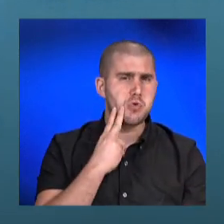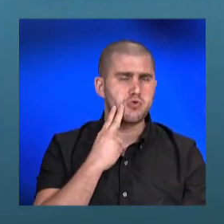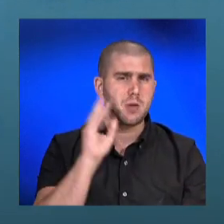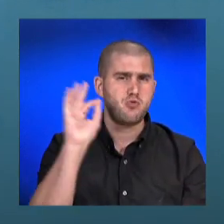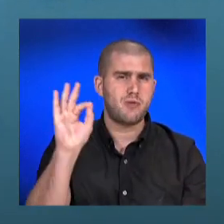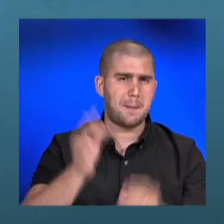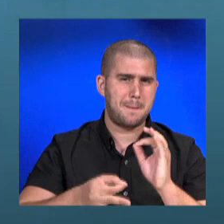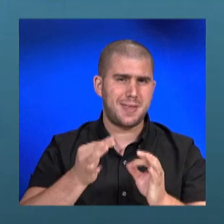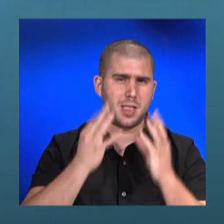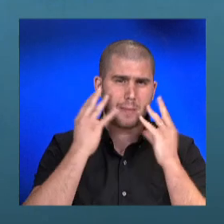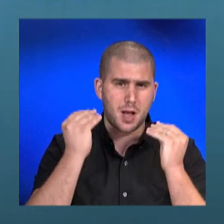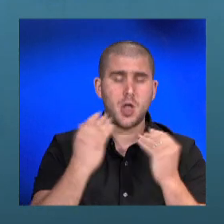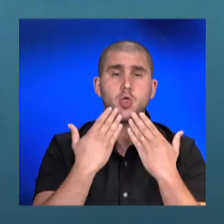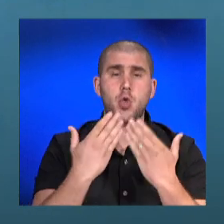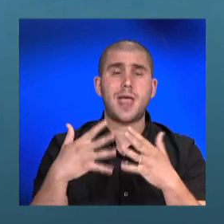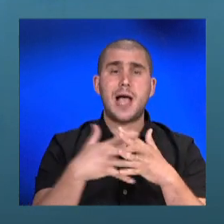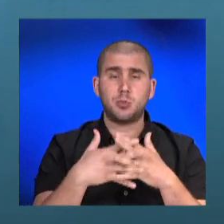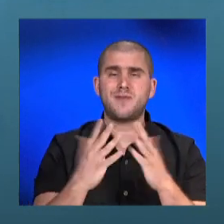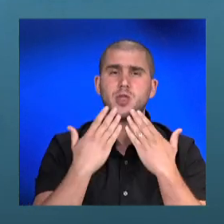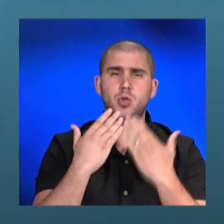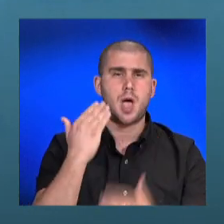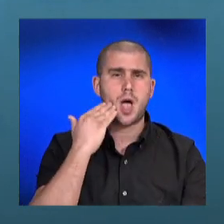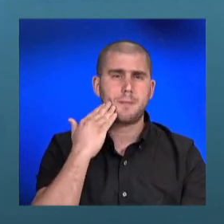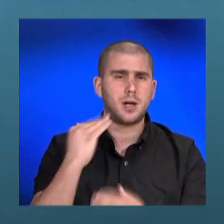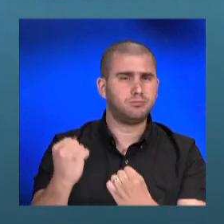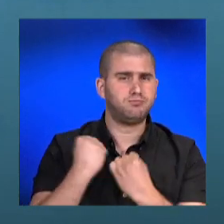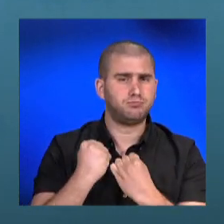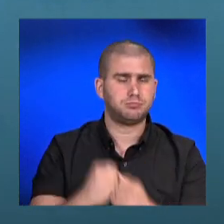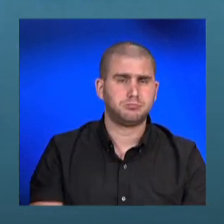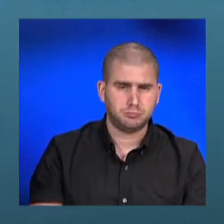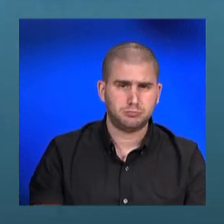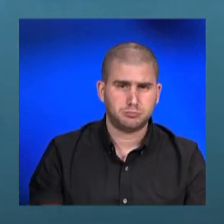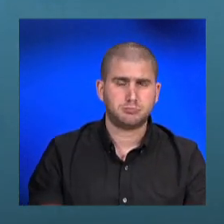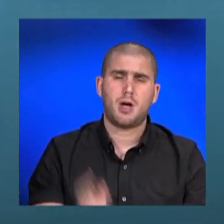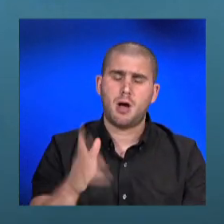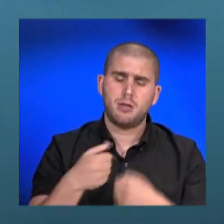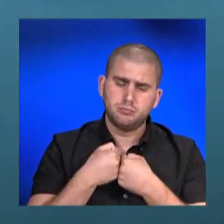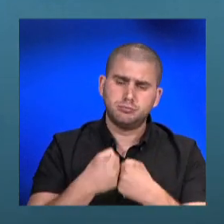לך, ארצות הברית, תודה לך, אמריקה, על המלחמה לצידנו למען האמת.